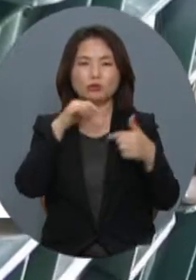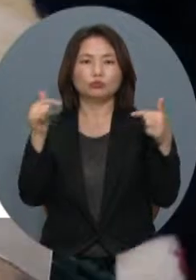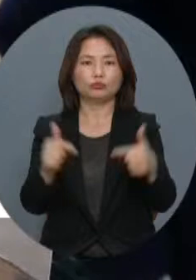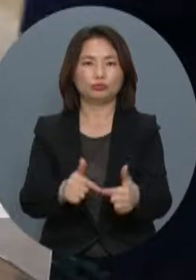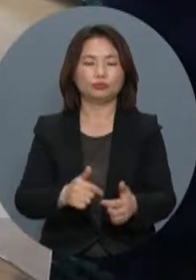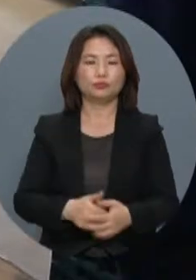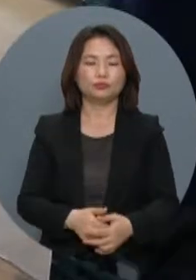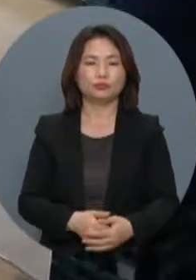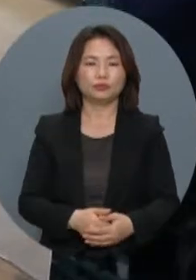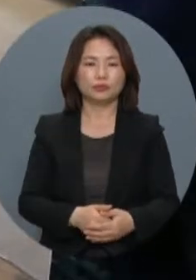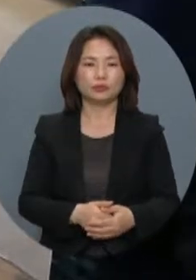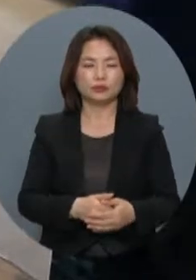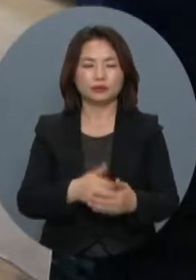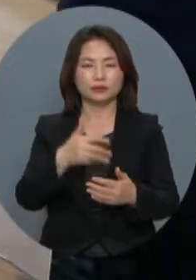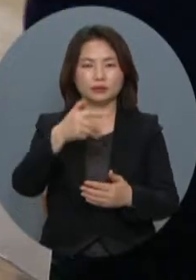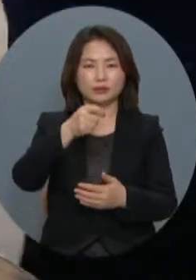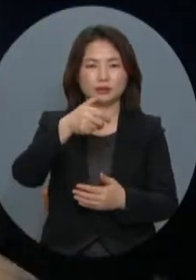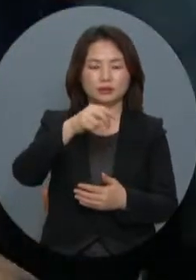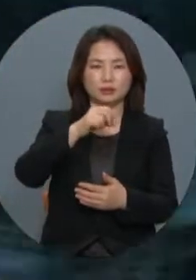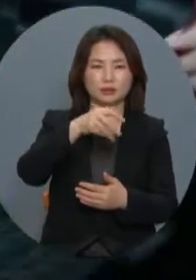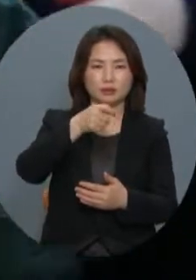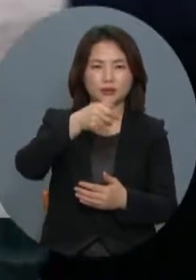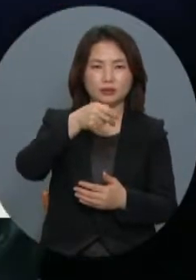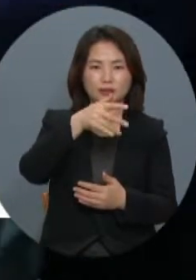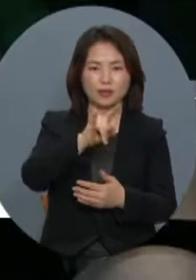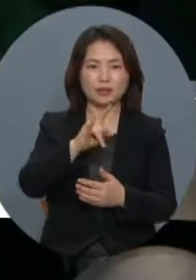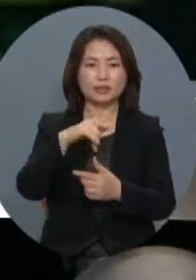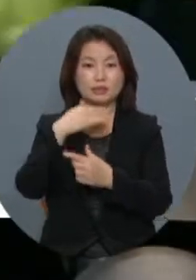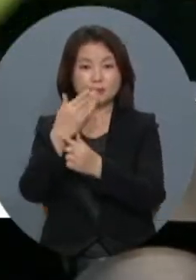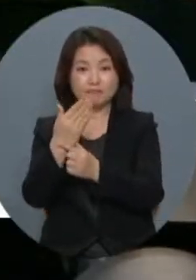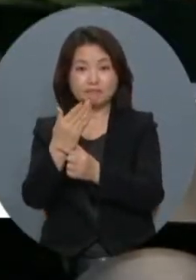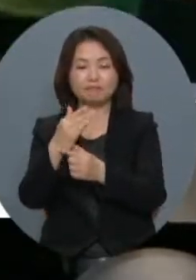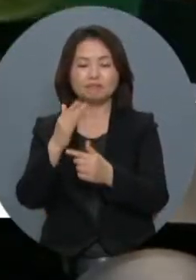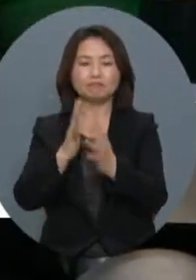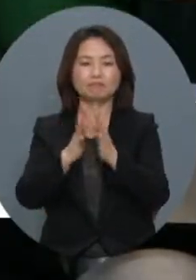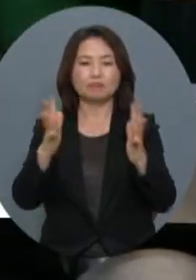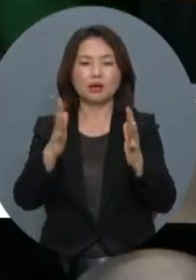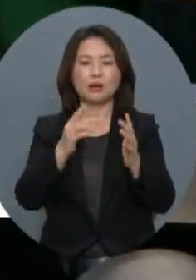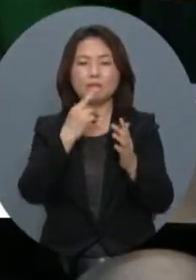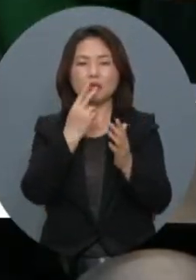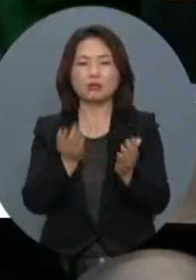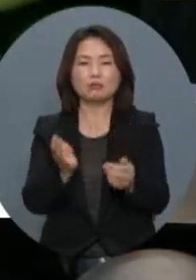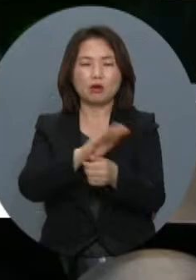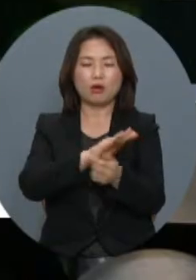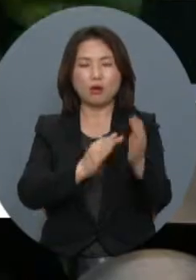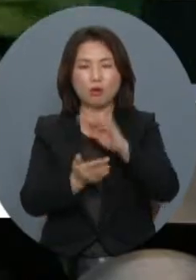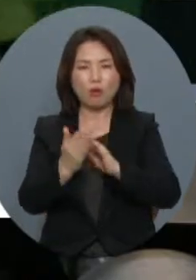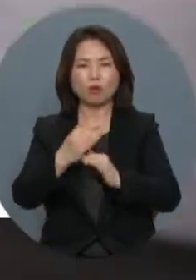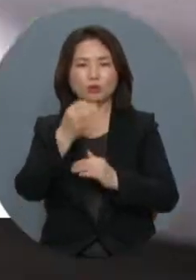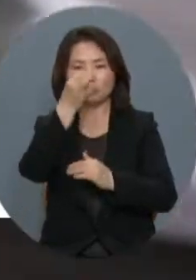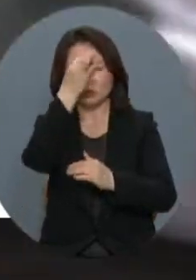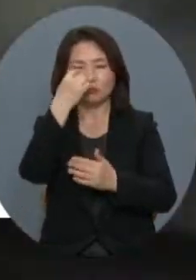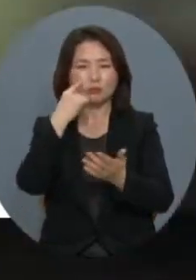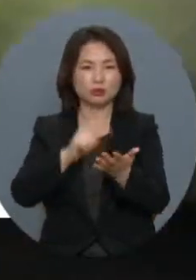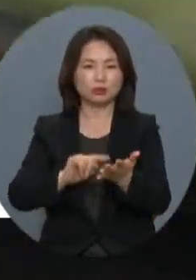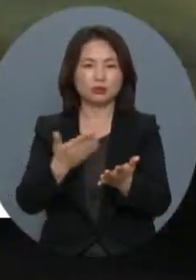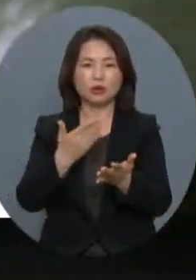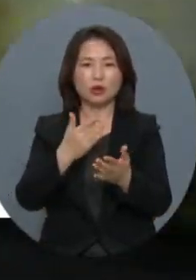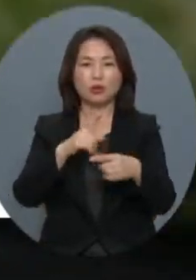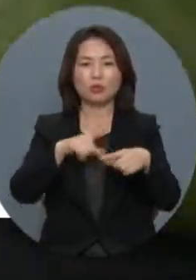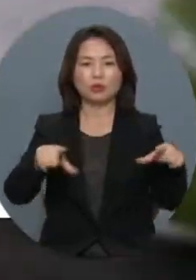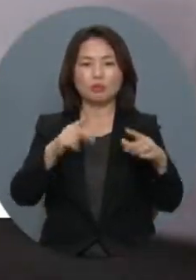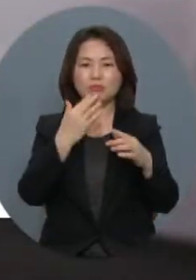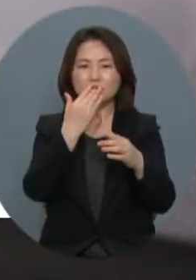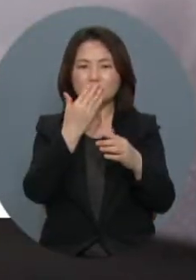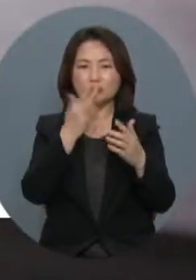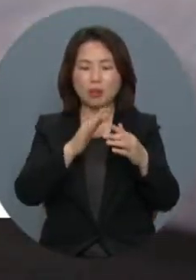있었습니다. 청경채를 비롯한 엽채류 유통을 위한 기능성 비닐 포장재도 개발됐습니다. 보통 비닐